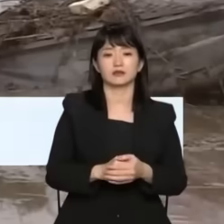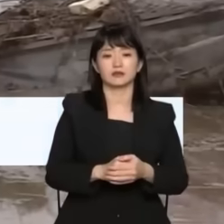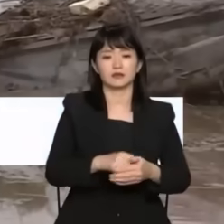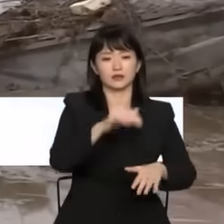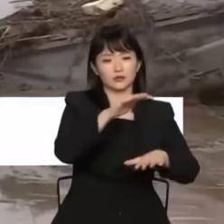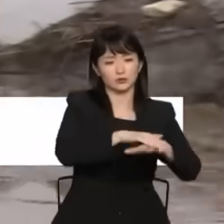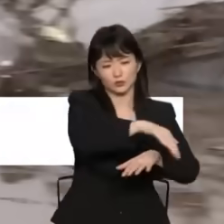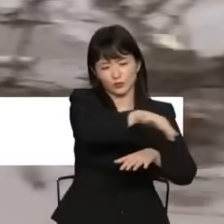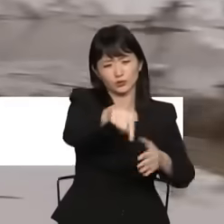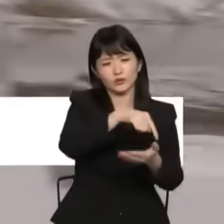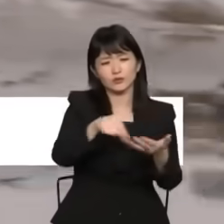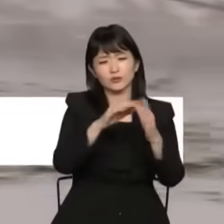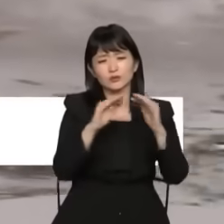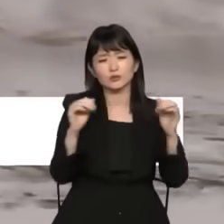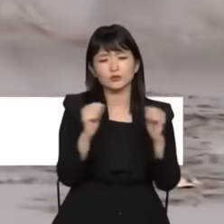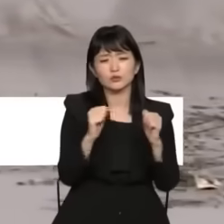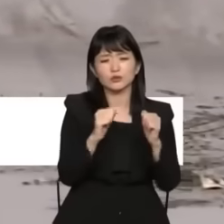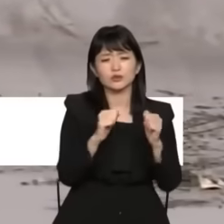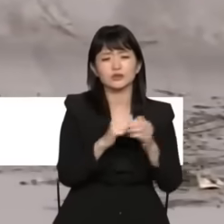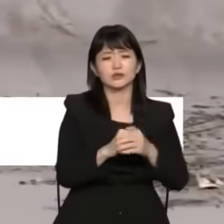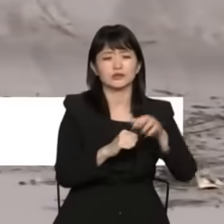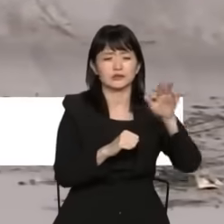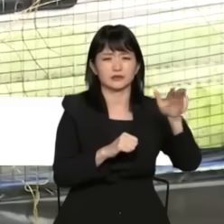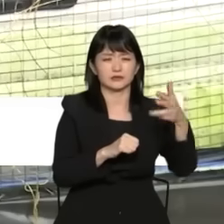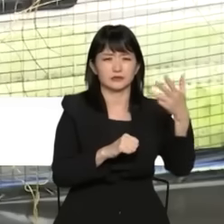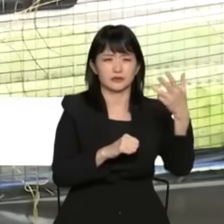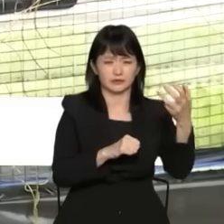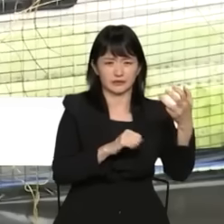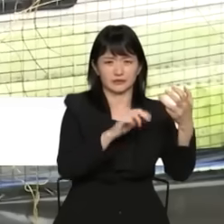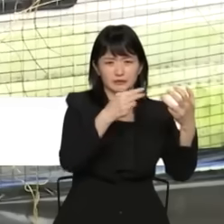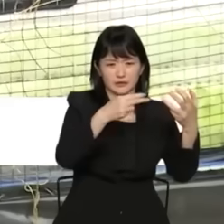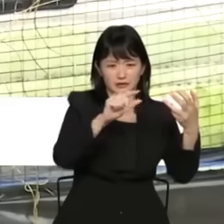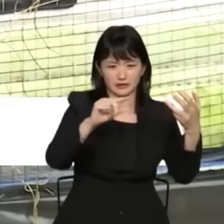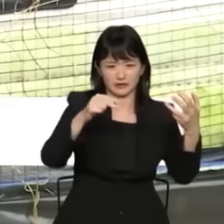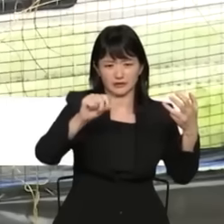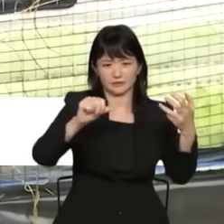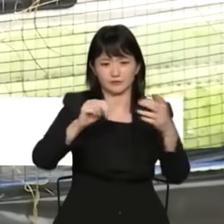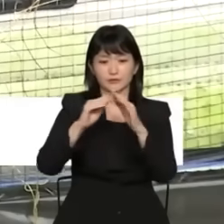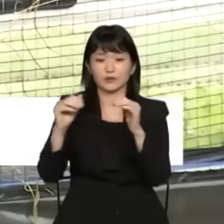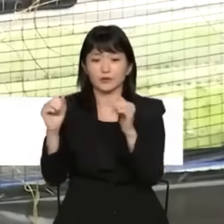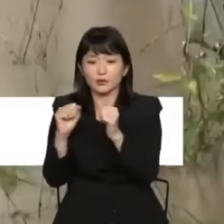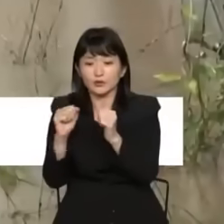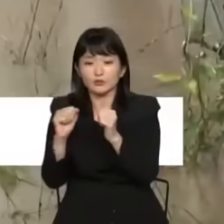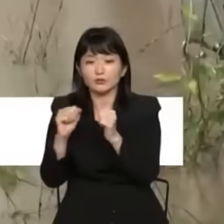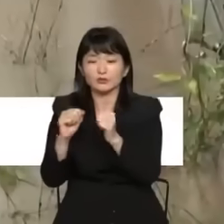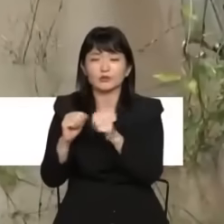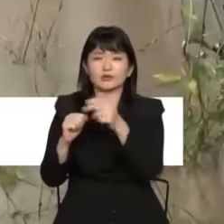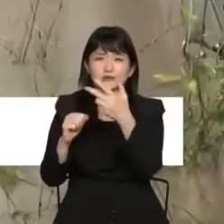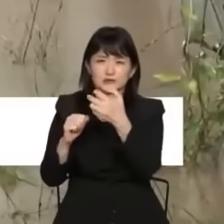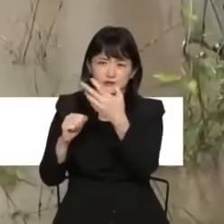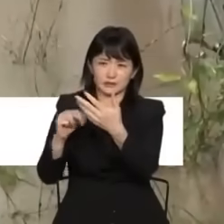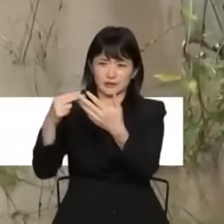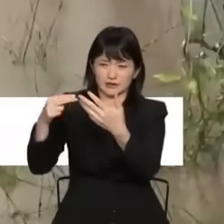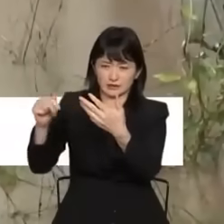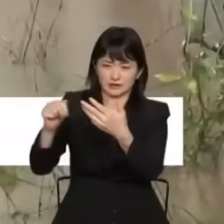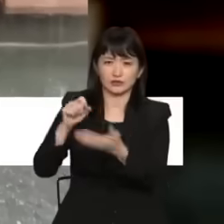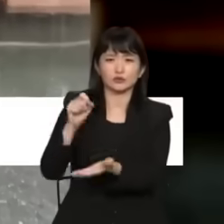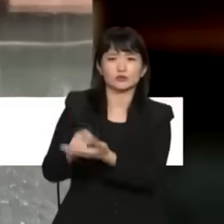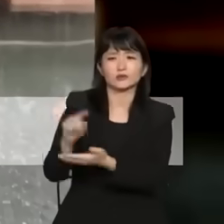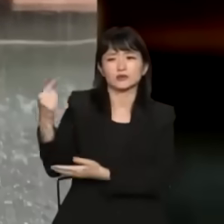곳도 전북 지역이 762헥타르, 전남 지역 78헥타르로 축구장 천여 개가 훌쩍 넘는